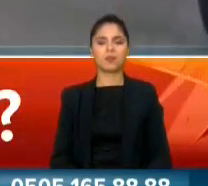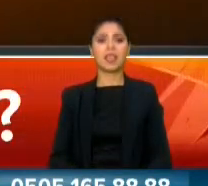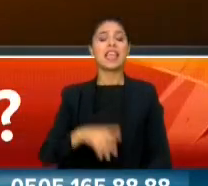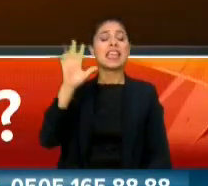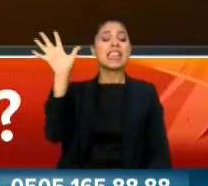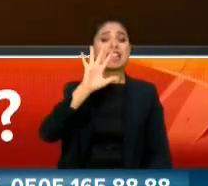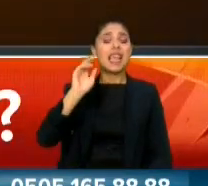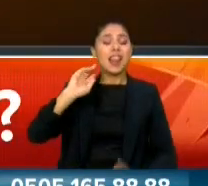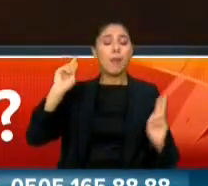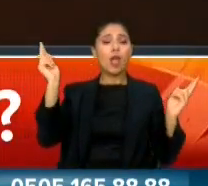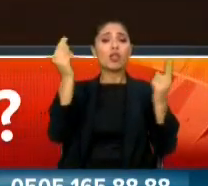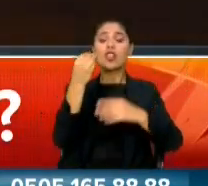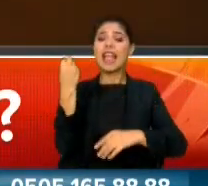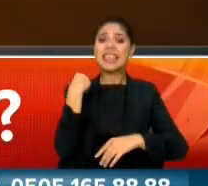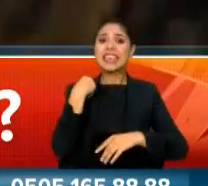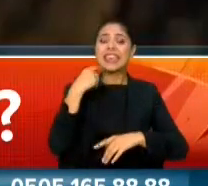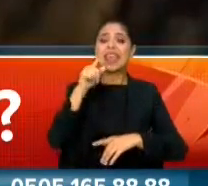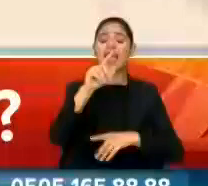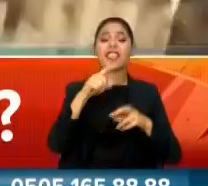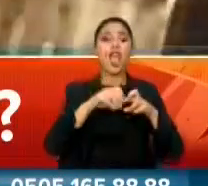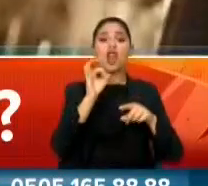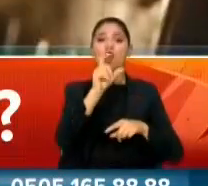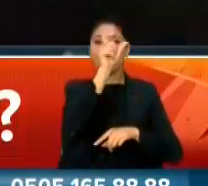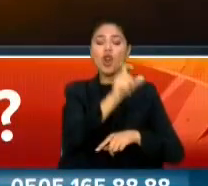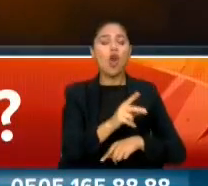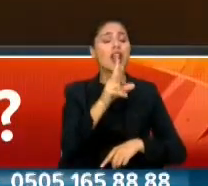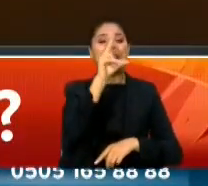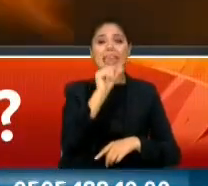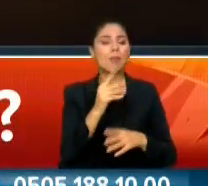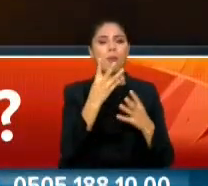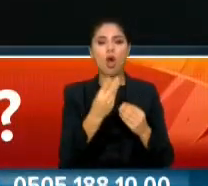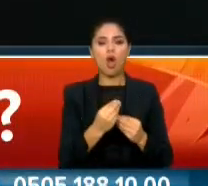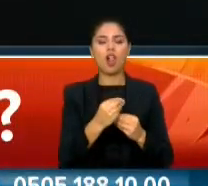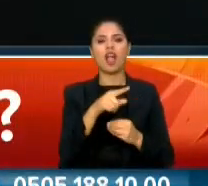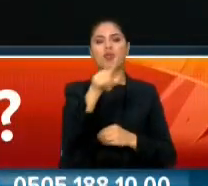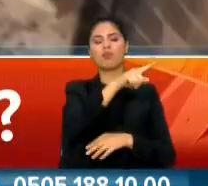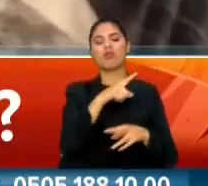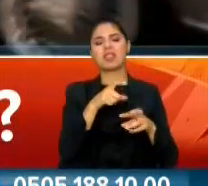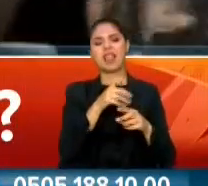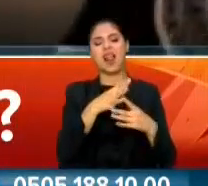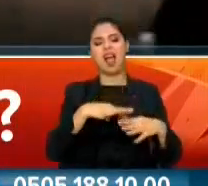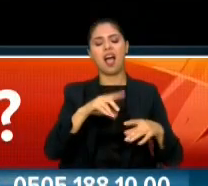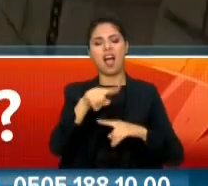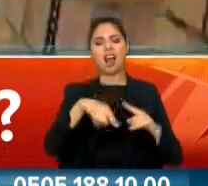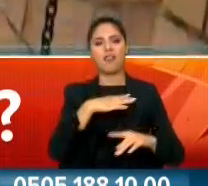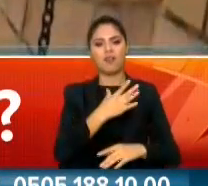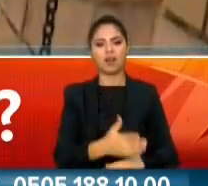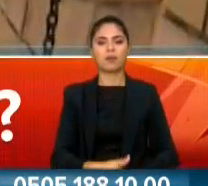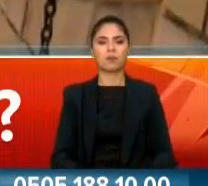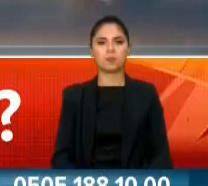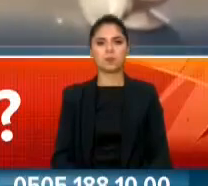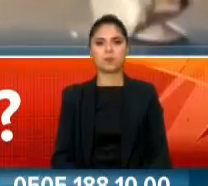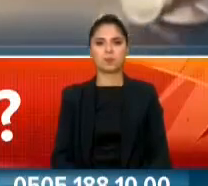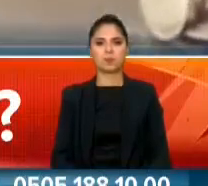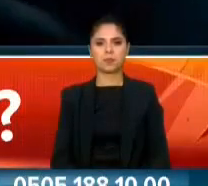Sinema dünyası yeni James Bond'u, İngiliz polisi ise Bond'un kaybolan silahlarını arıyor.